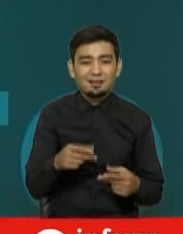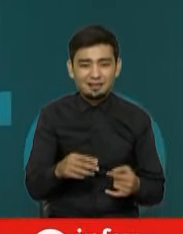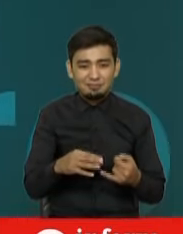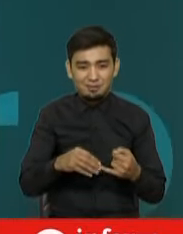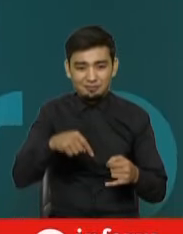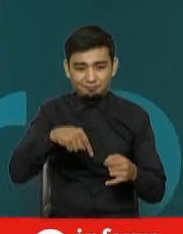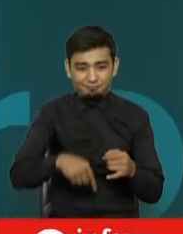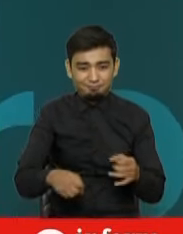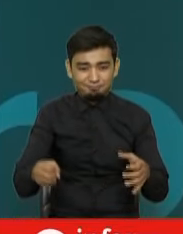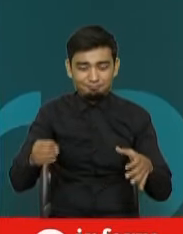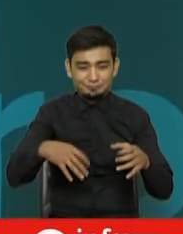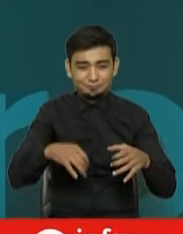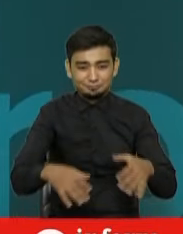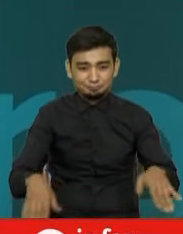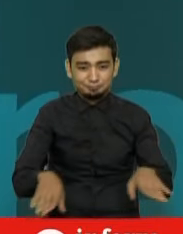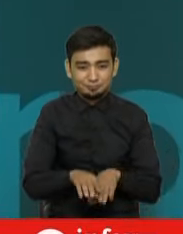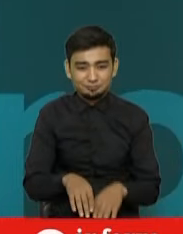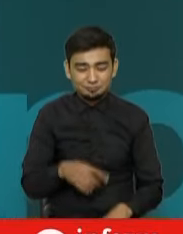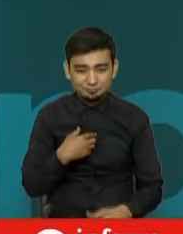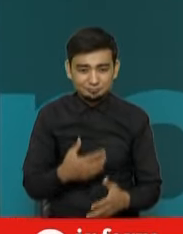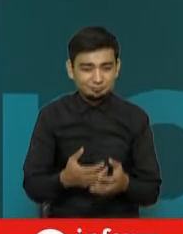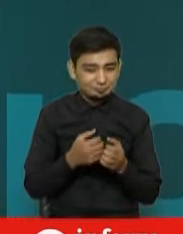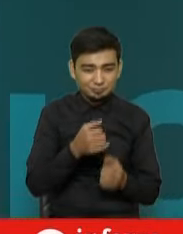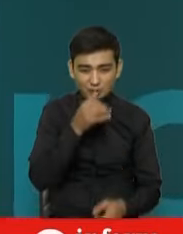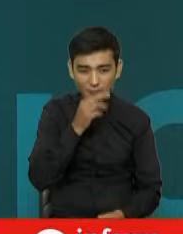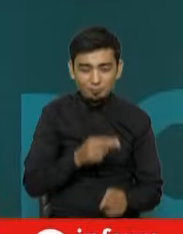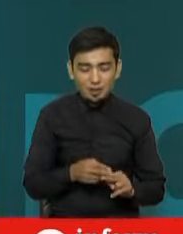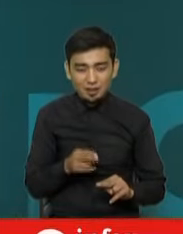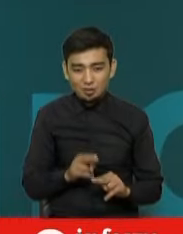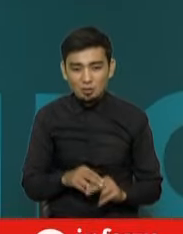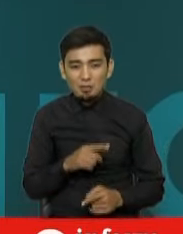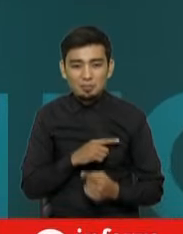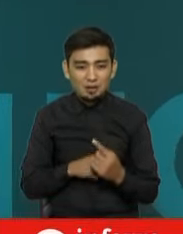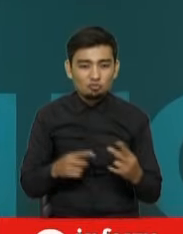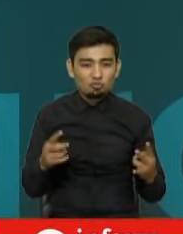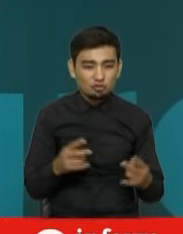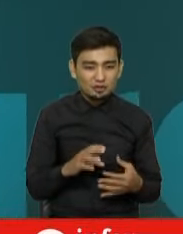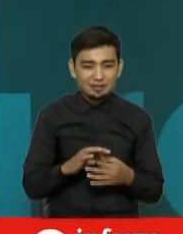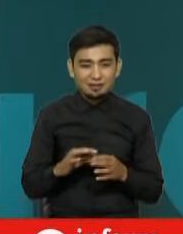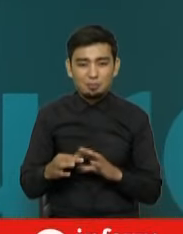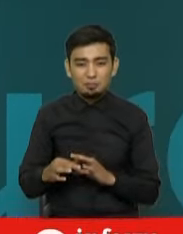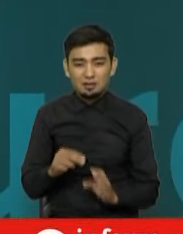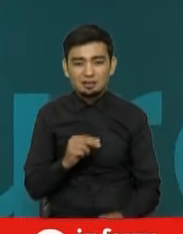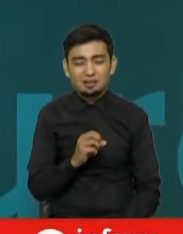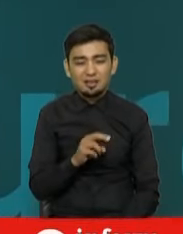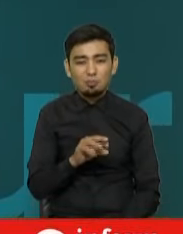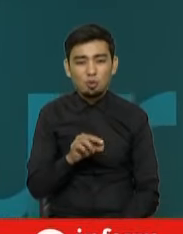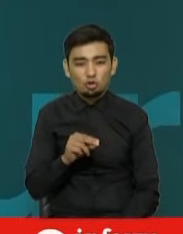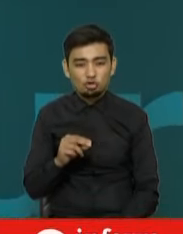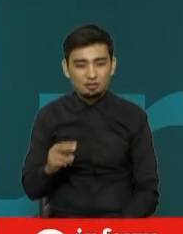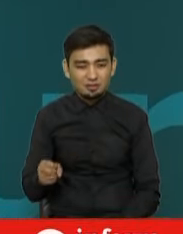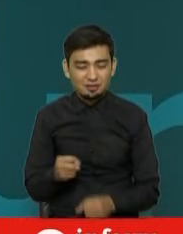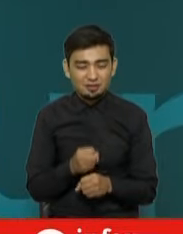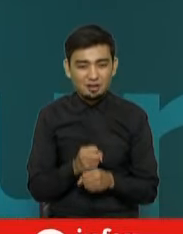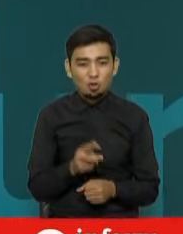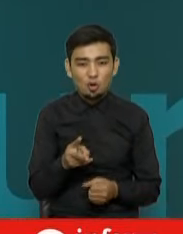где-то. Потому что мы достать до них не можем. Вот поэтому мы должны здесь, должна быть цепочка. Вот. Те, кто собирает, те,